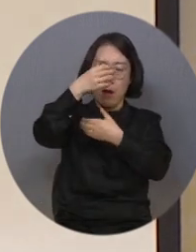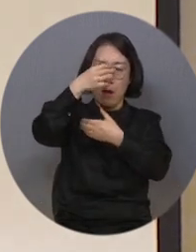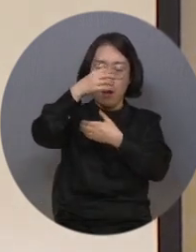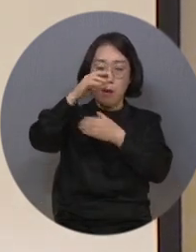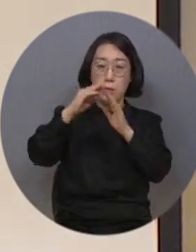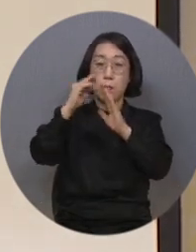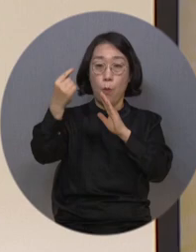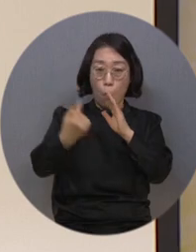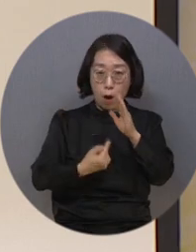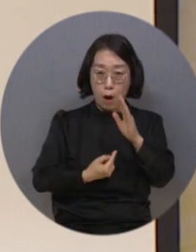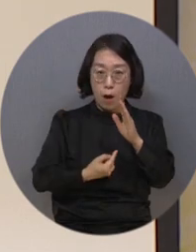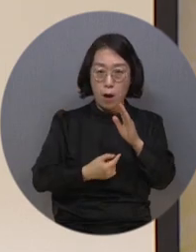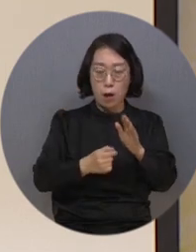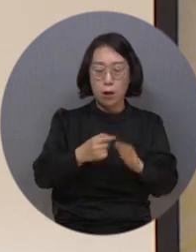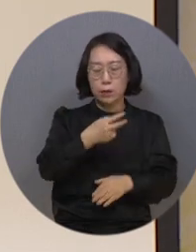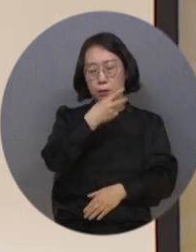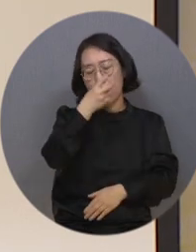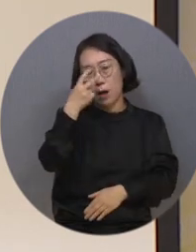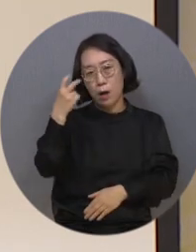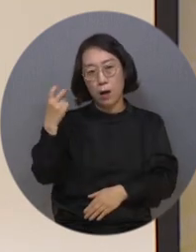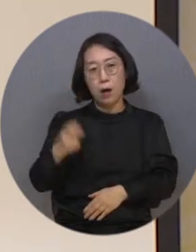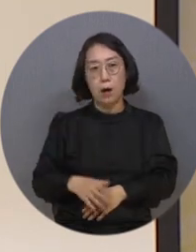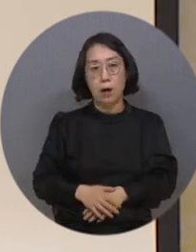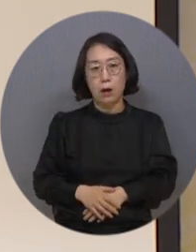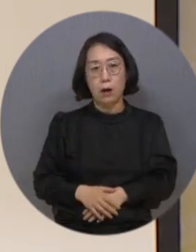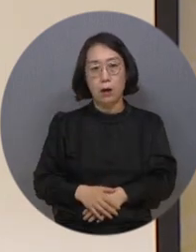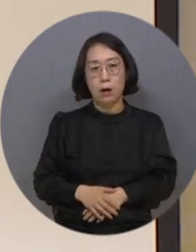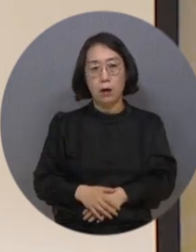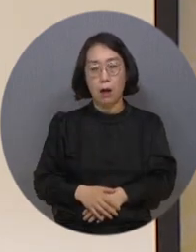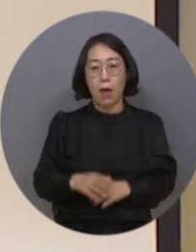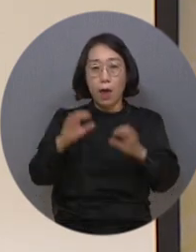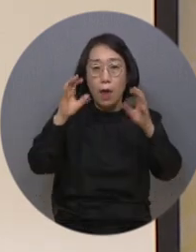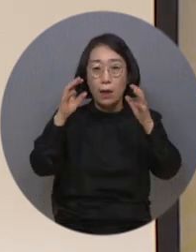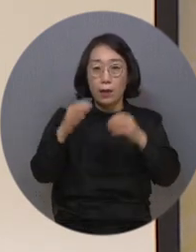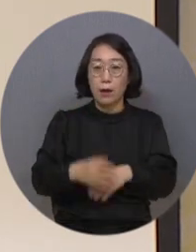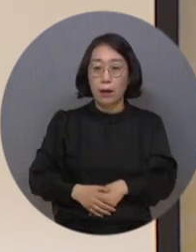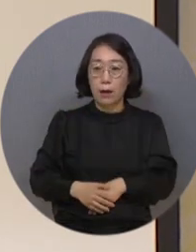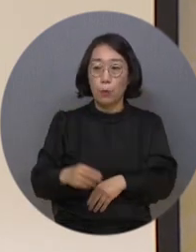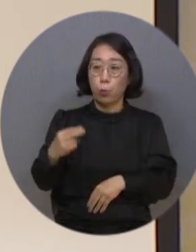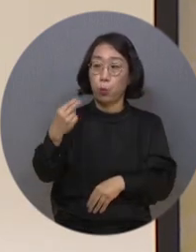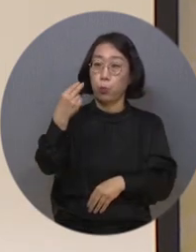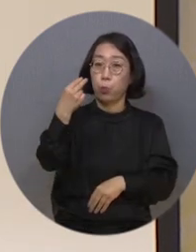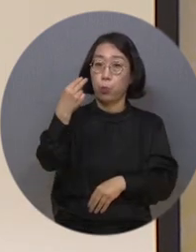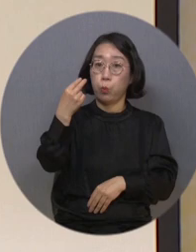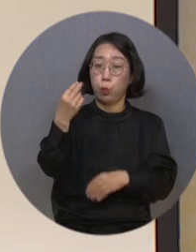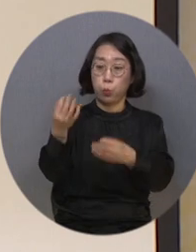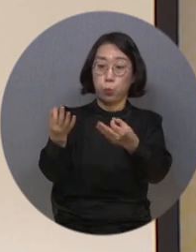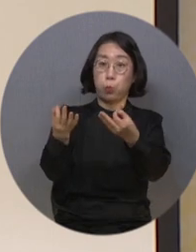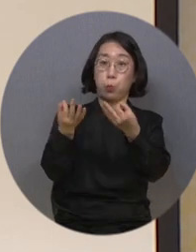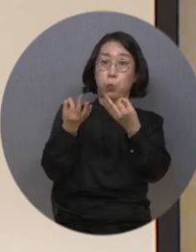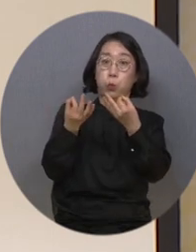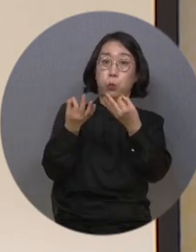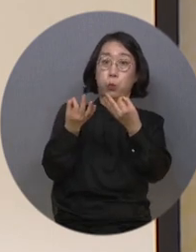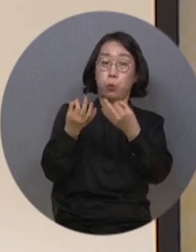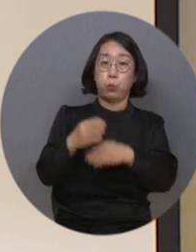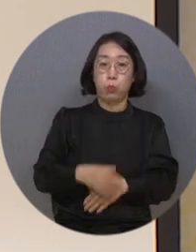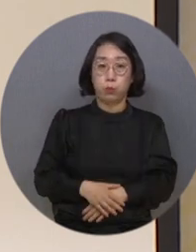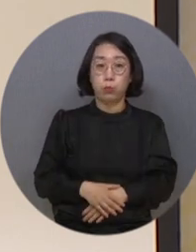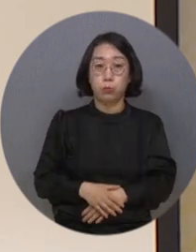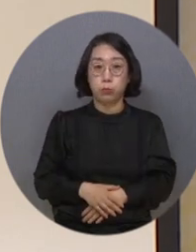일어났어요. 팔뚝만한 놈이 자고 일어나서 눈을 동그랗게 뜨고 저를 쳐다보는 거예요.